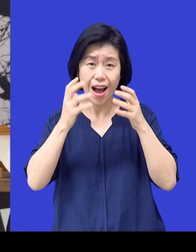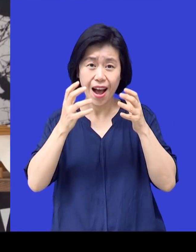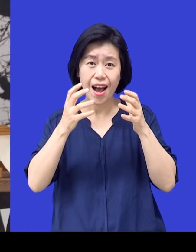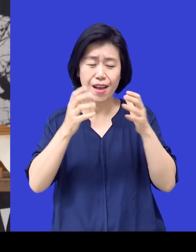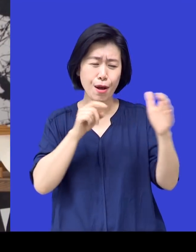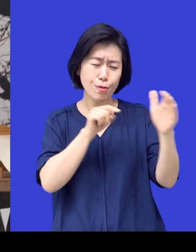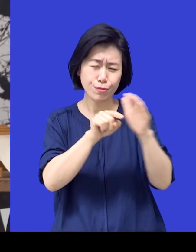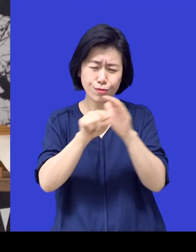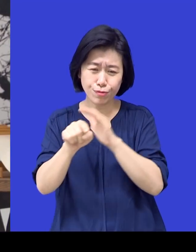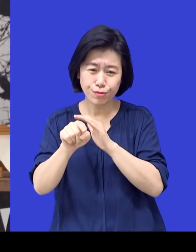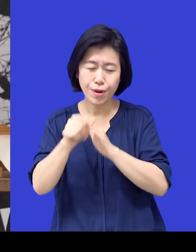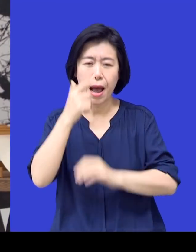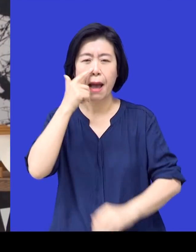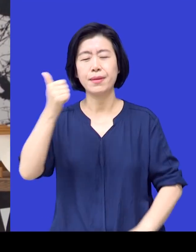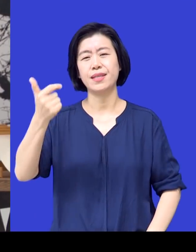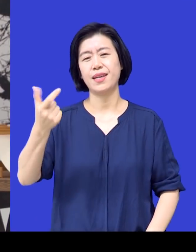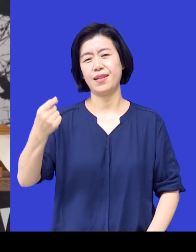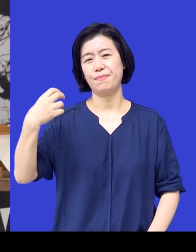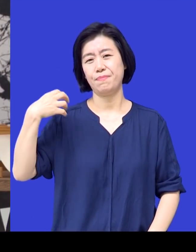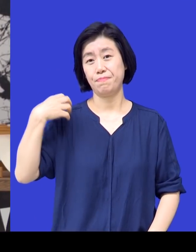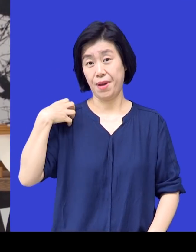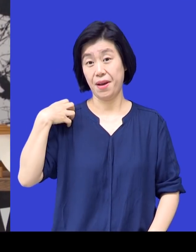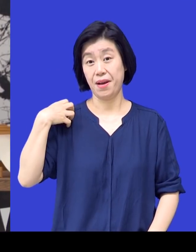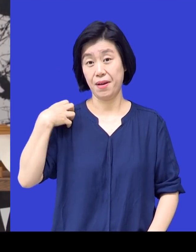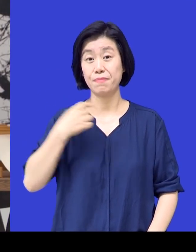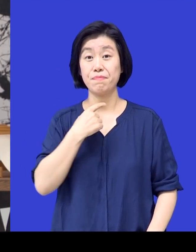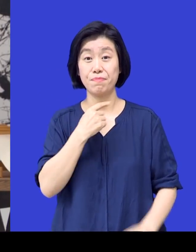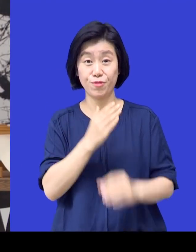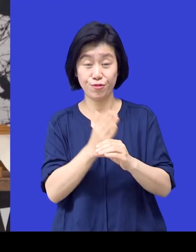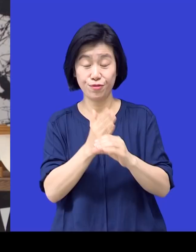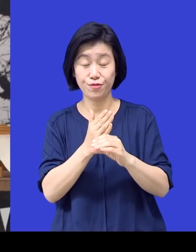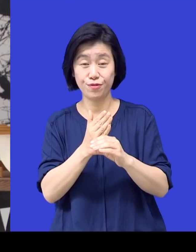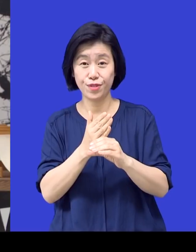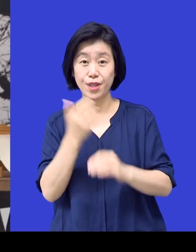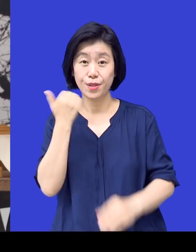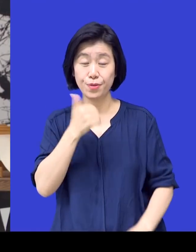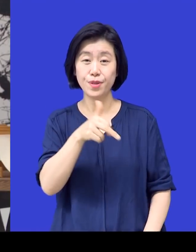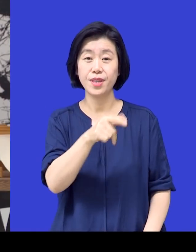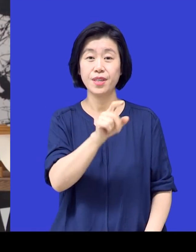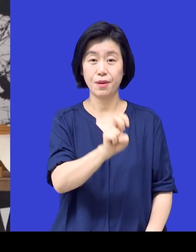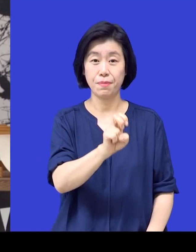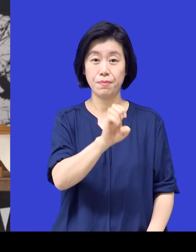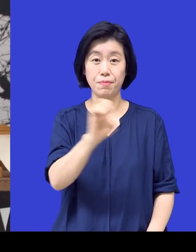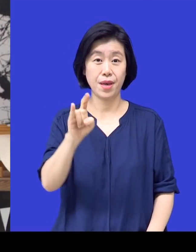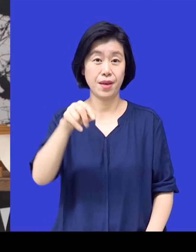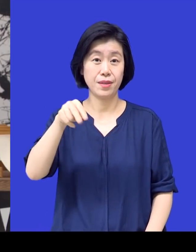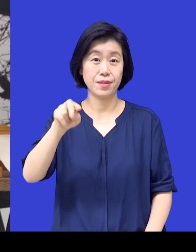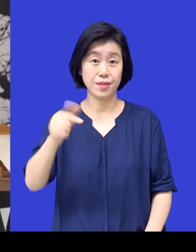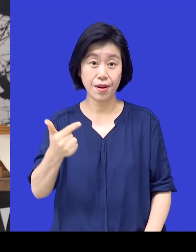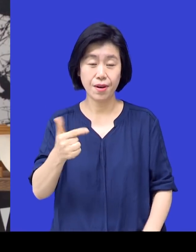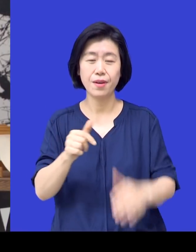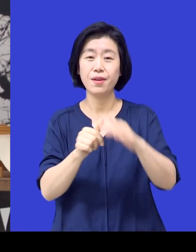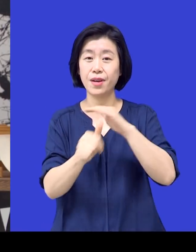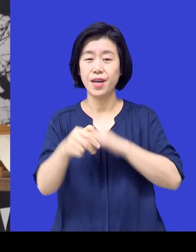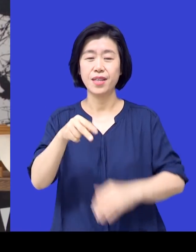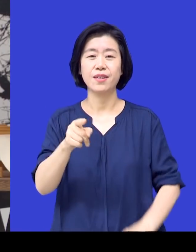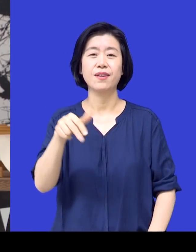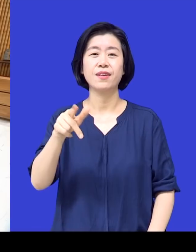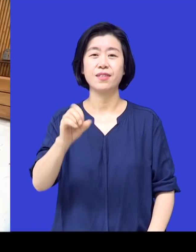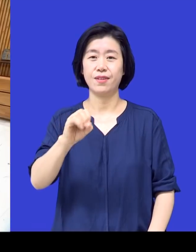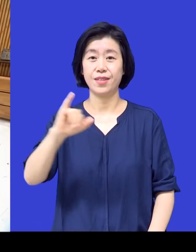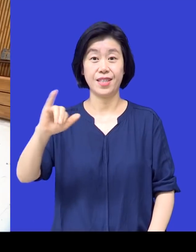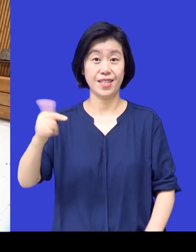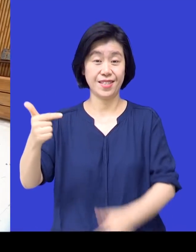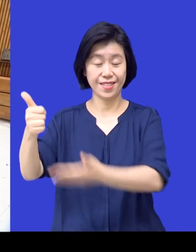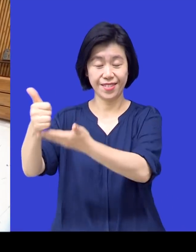아버지 같은 분으로 활동하고 계신 분인데요. 우리 국제 어린이 양육기구 한국 컴패션의 서정인 대표님을